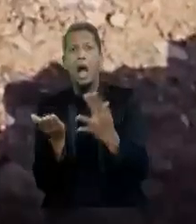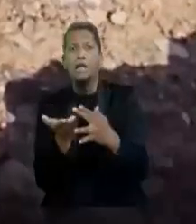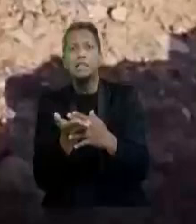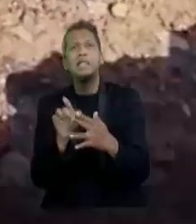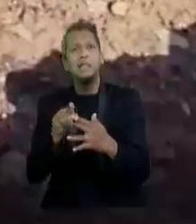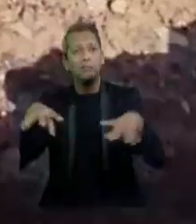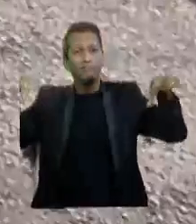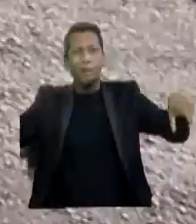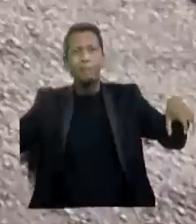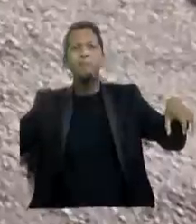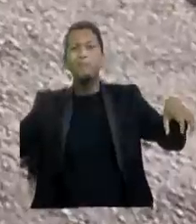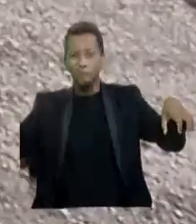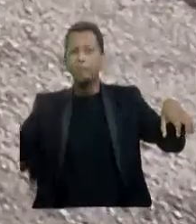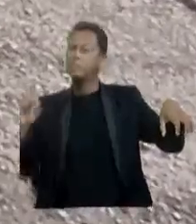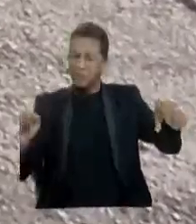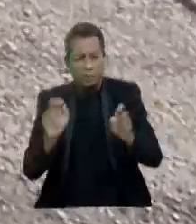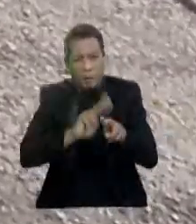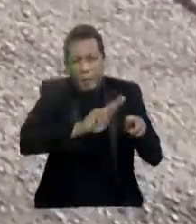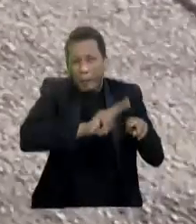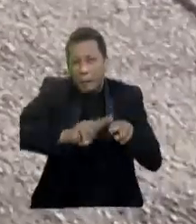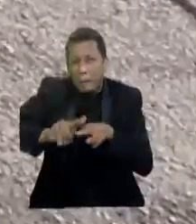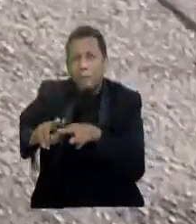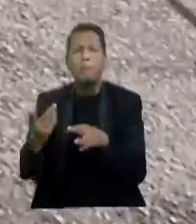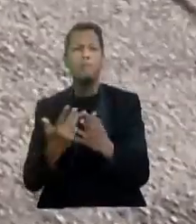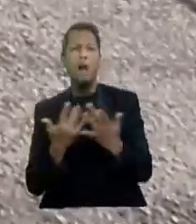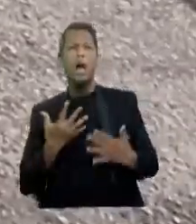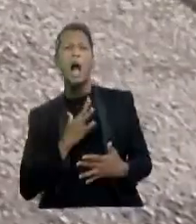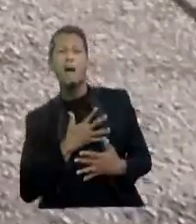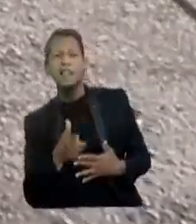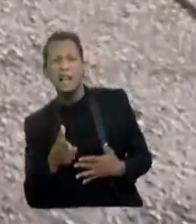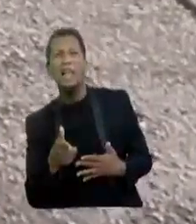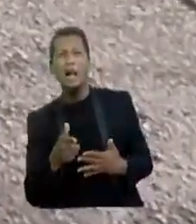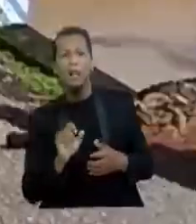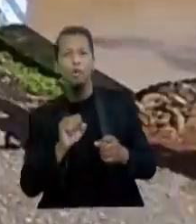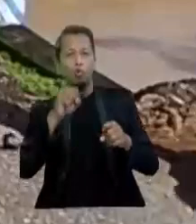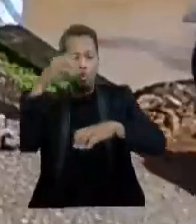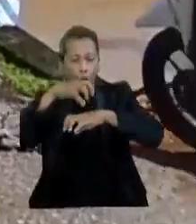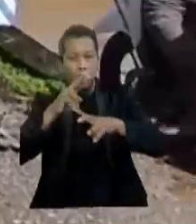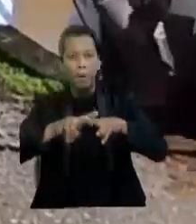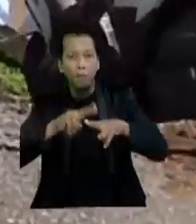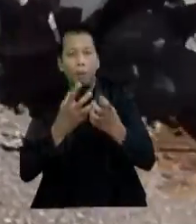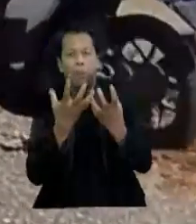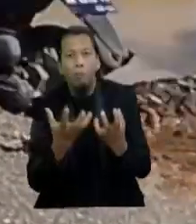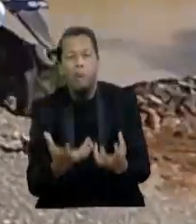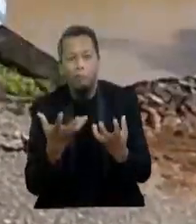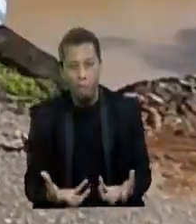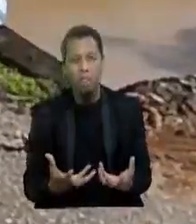dan Sudimoro segera diperbaiki. Warga khawatir kerusakan akan semakin parah karena curah hujan masih tinggi.